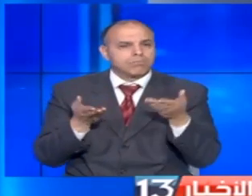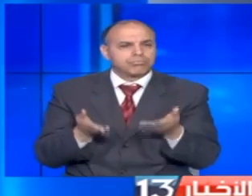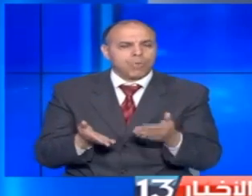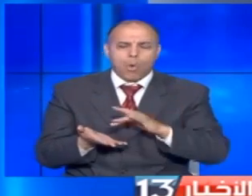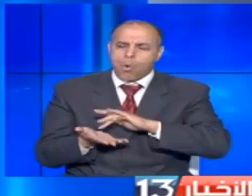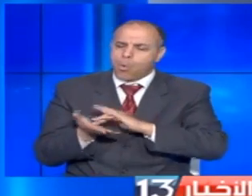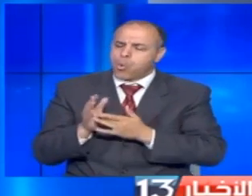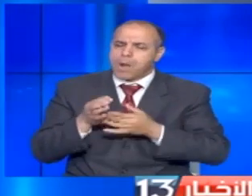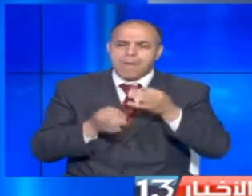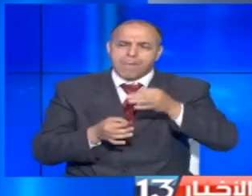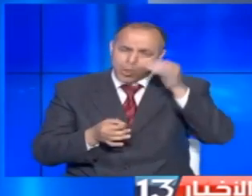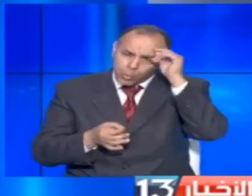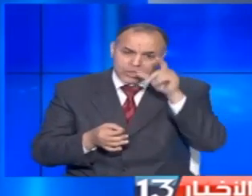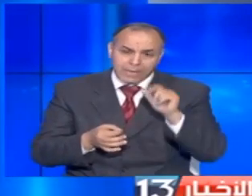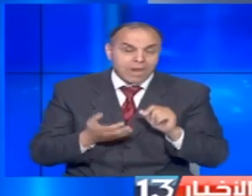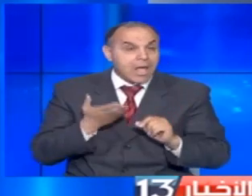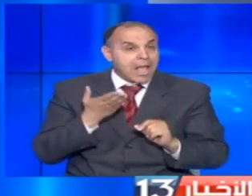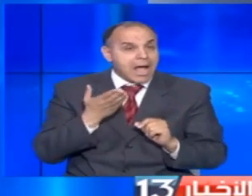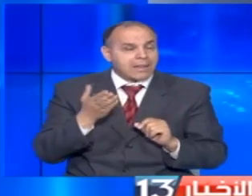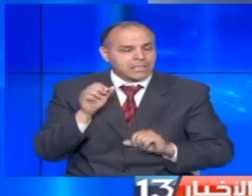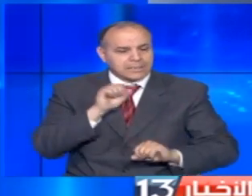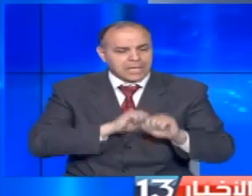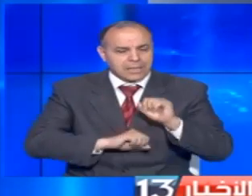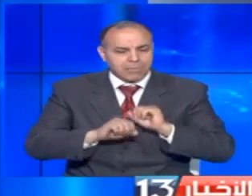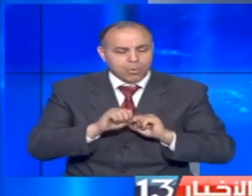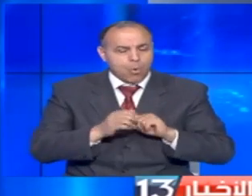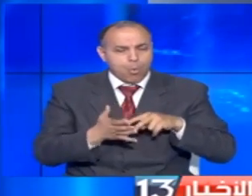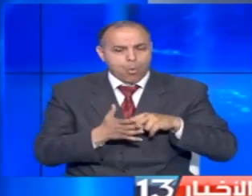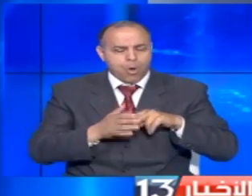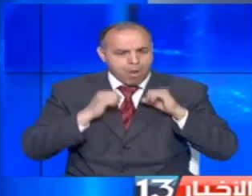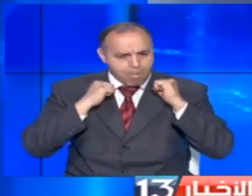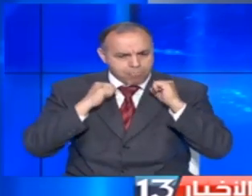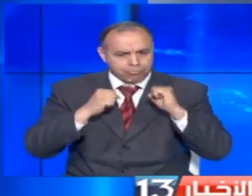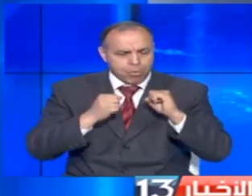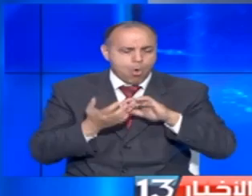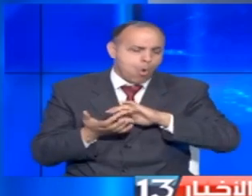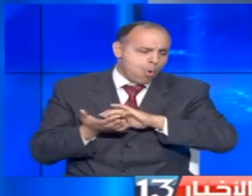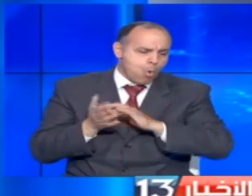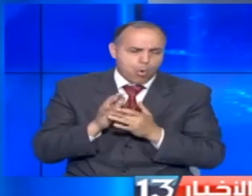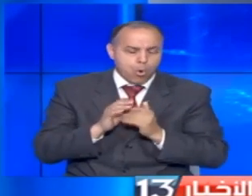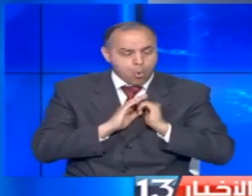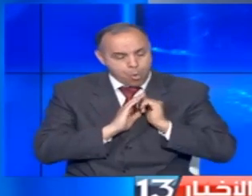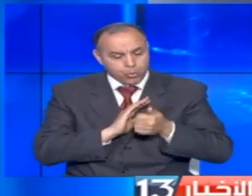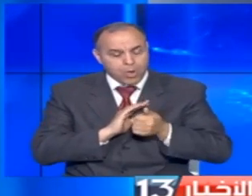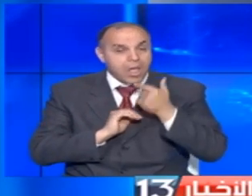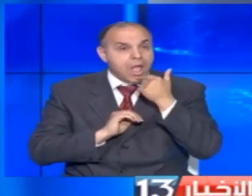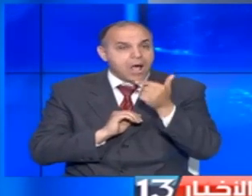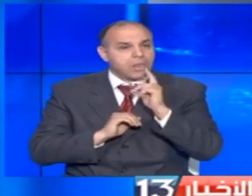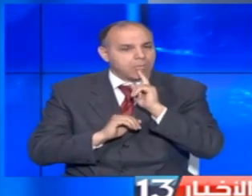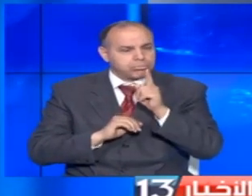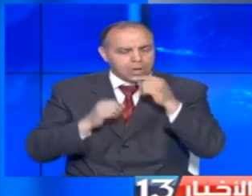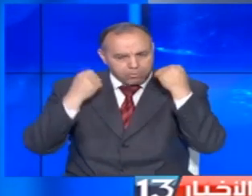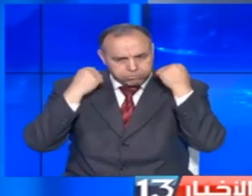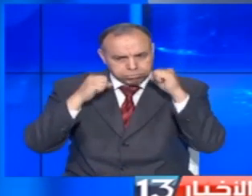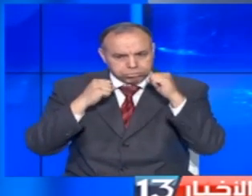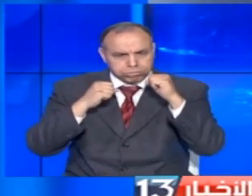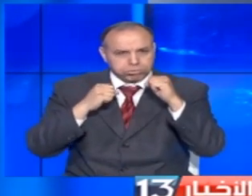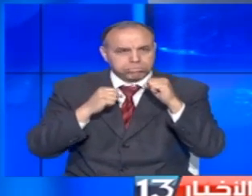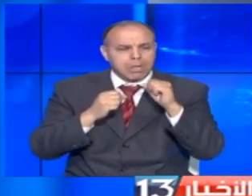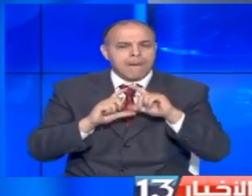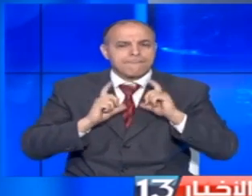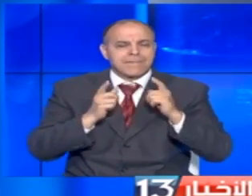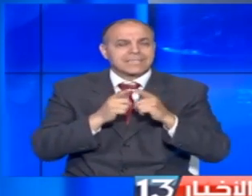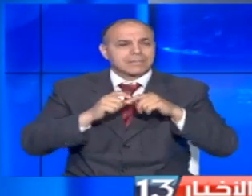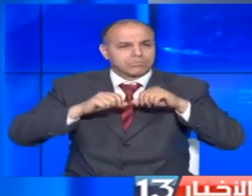بكافه المحاكم كما سيتم تنظيم وقفه احتجاجيه بكافه المحاكم غدا وتنفيذ اعتصام لمجلس الهيئه